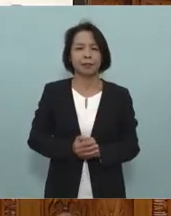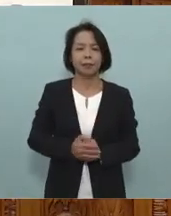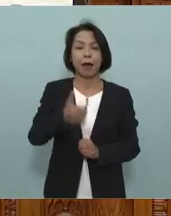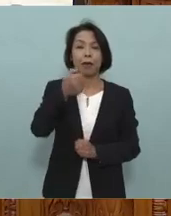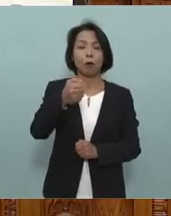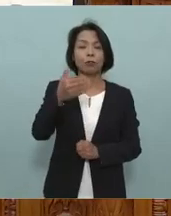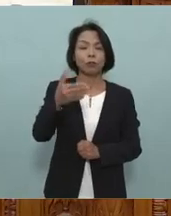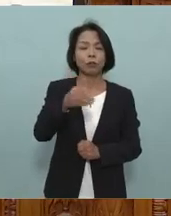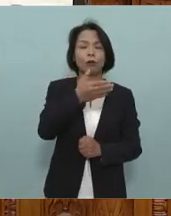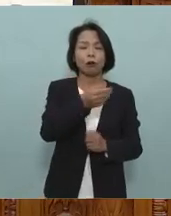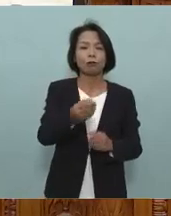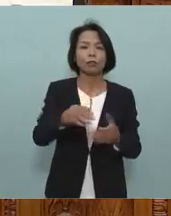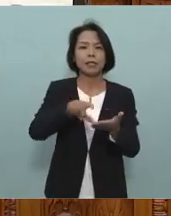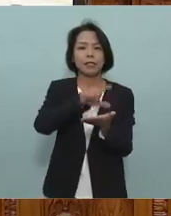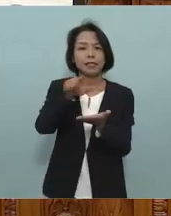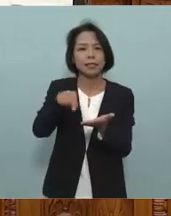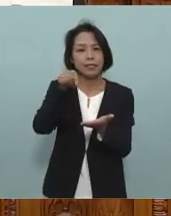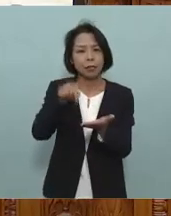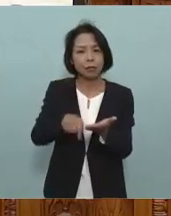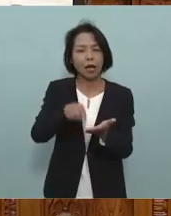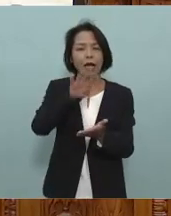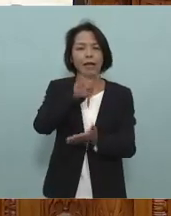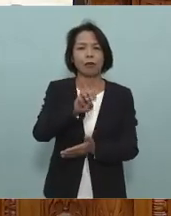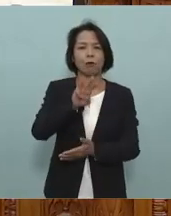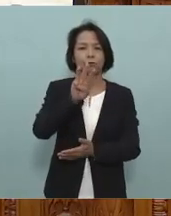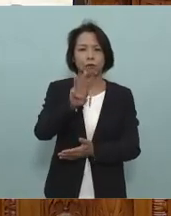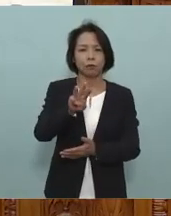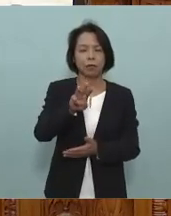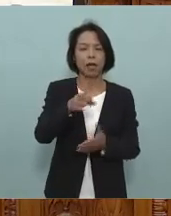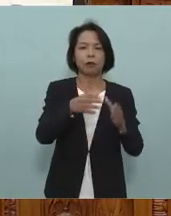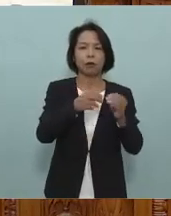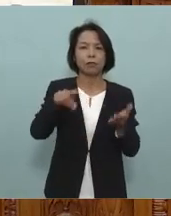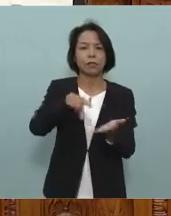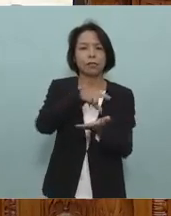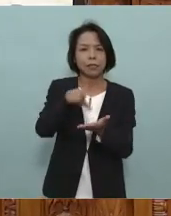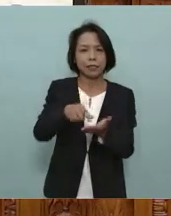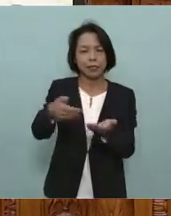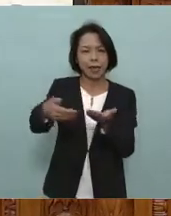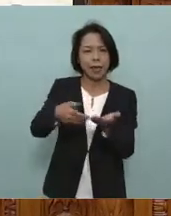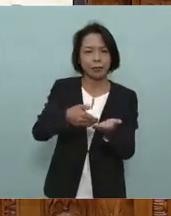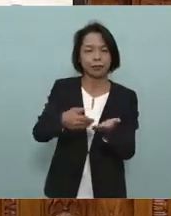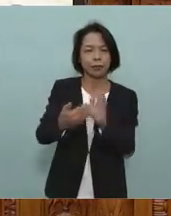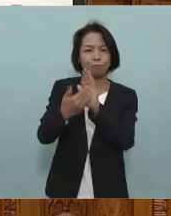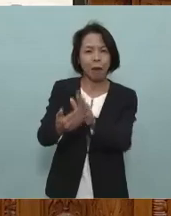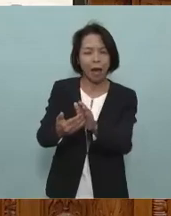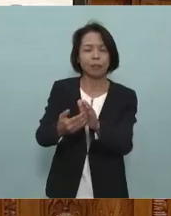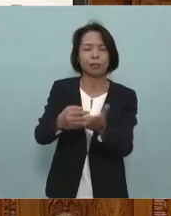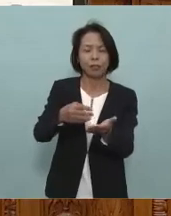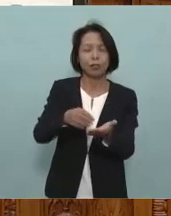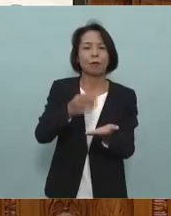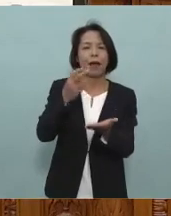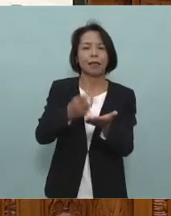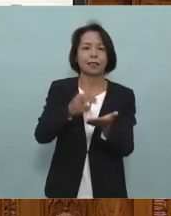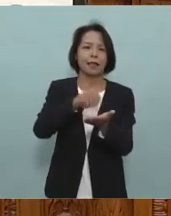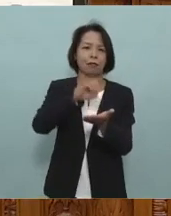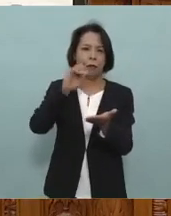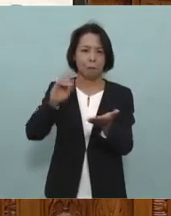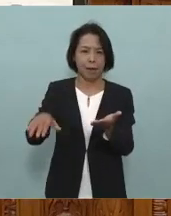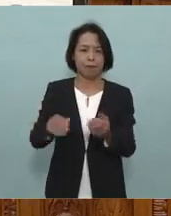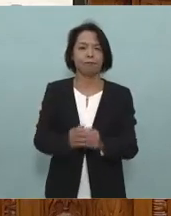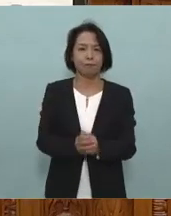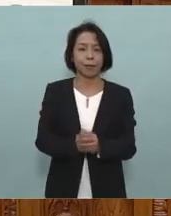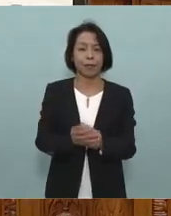国と地域のうち43の国と地域での輸入規制の撤廃産業創出